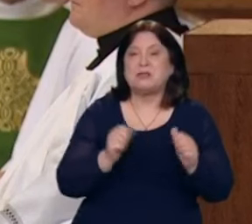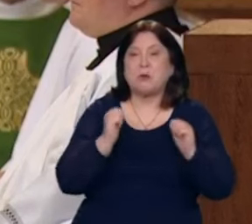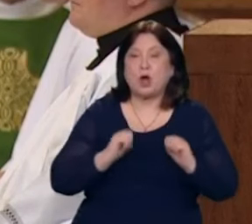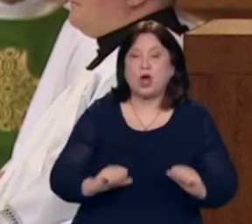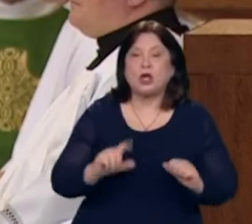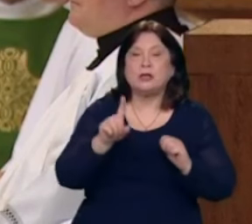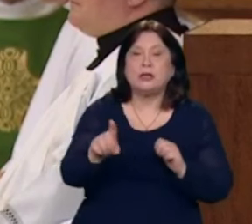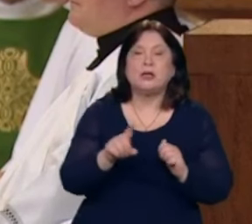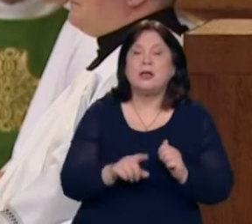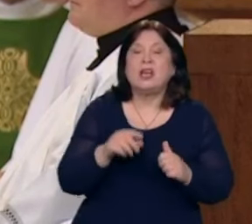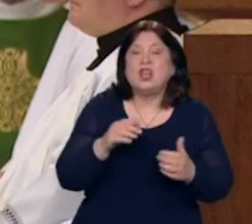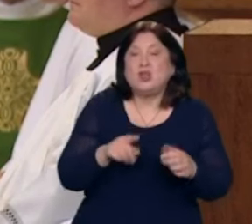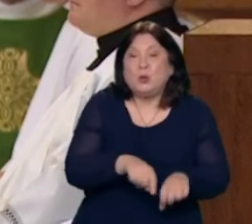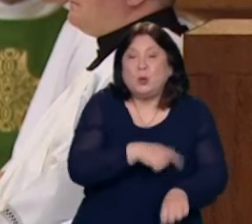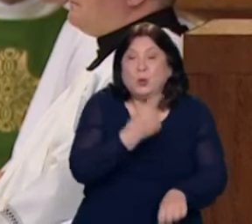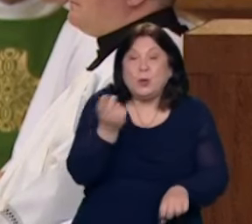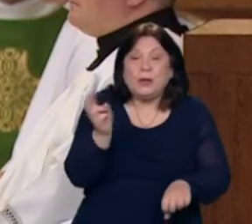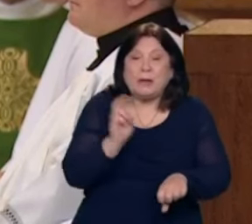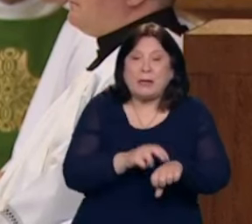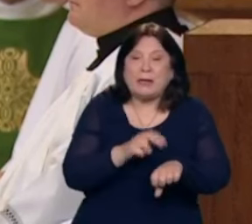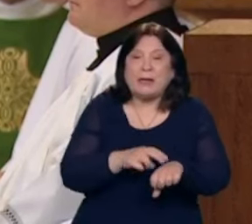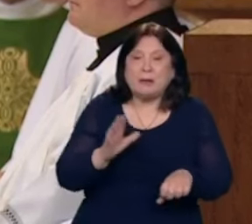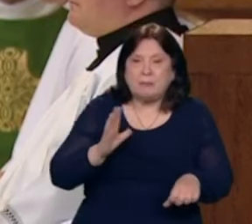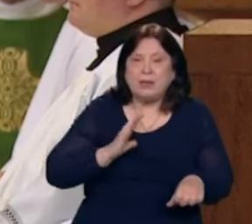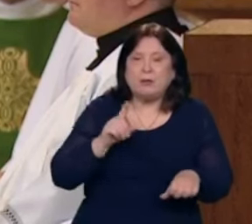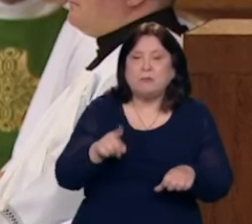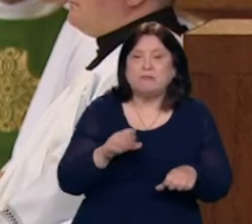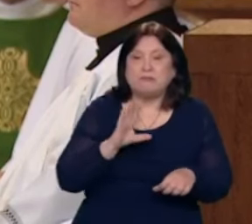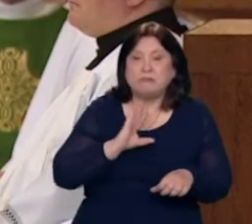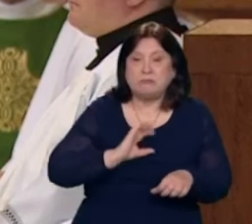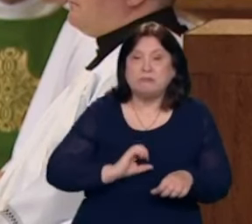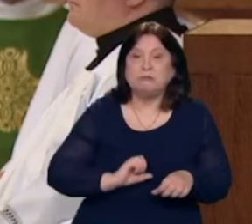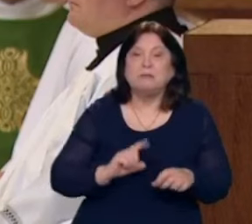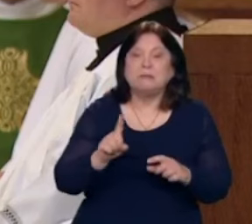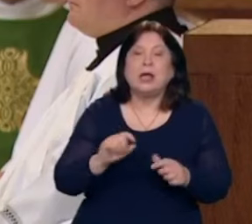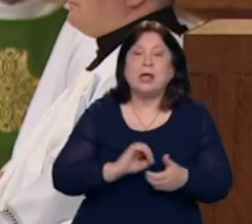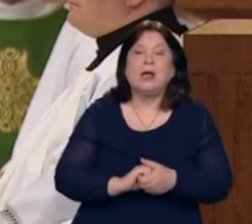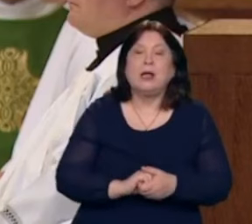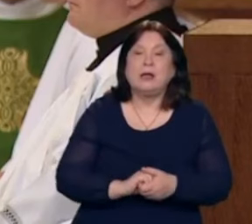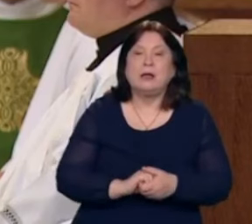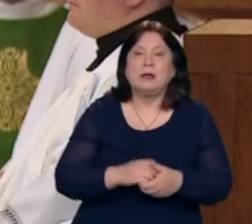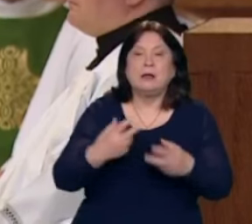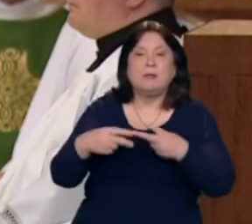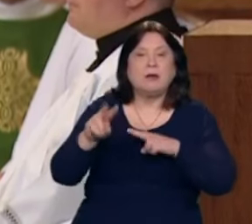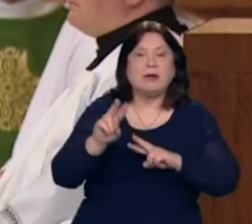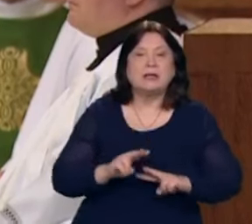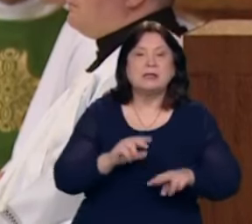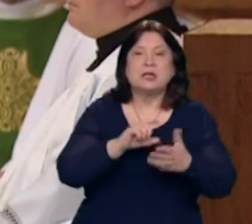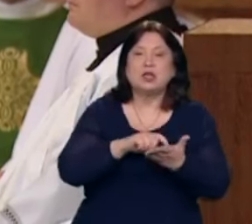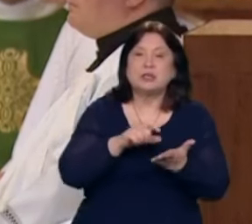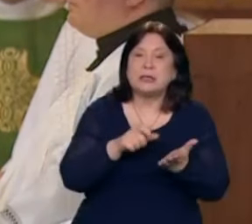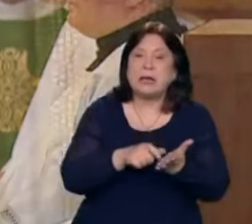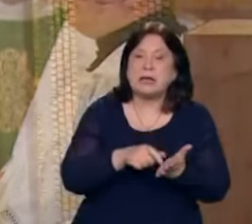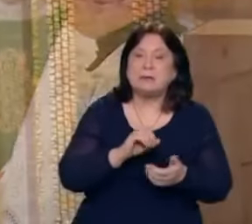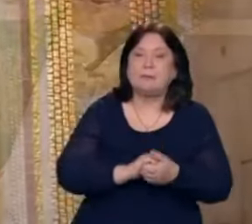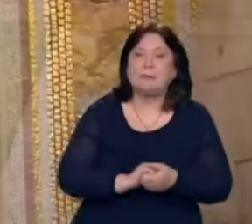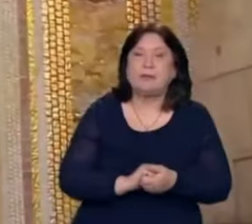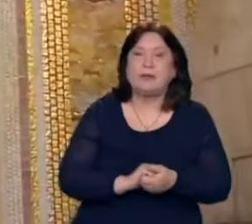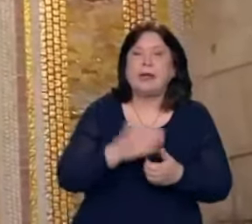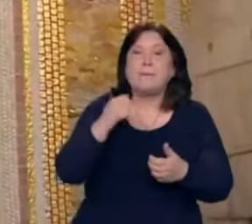tak długim badaniu jak to powracamy do sali